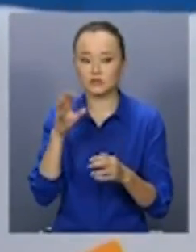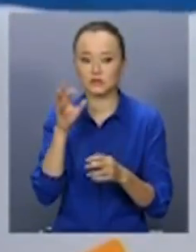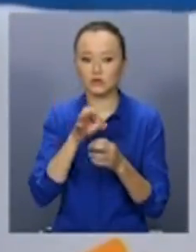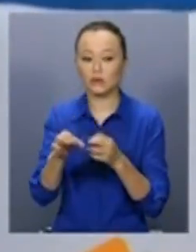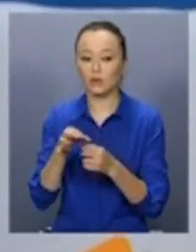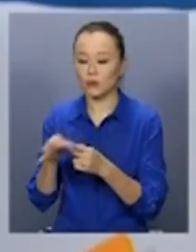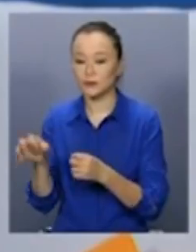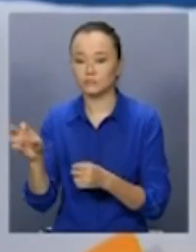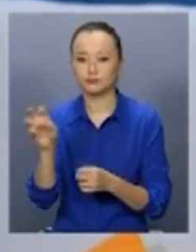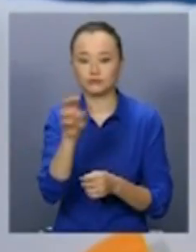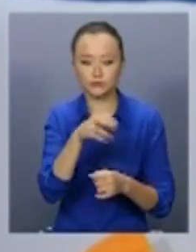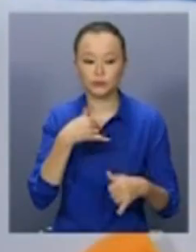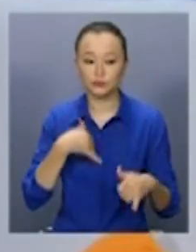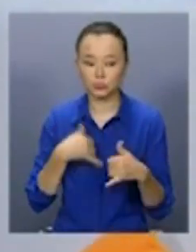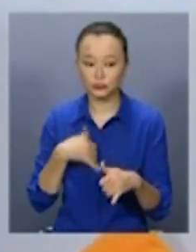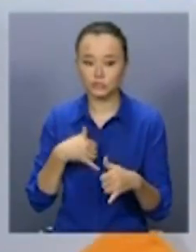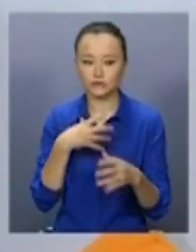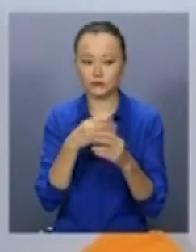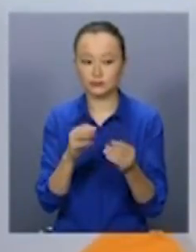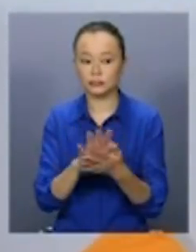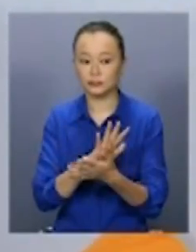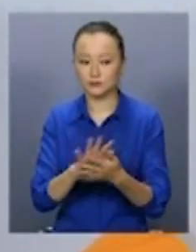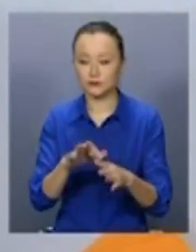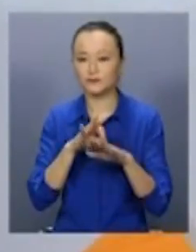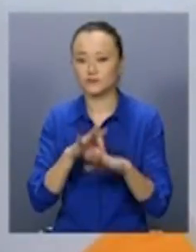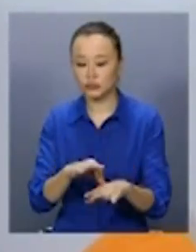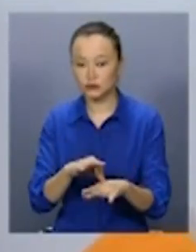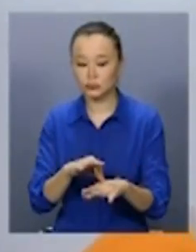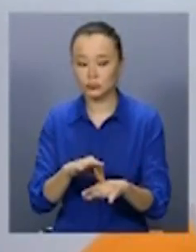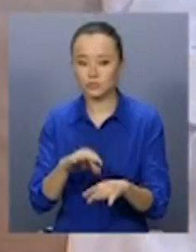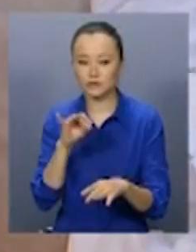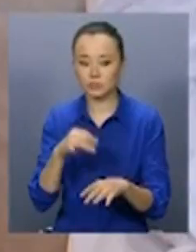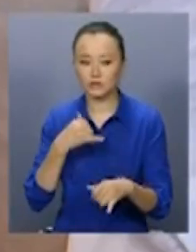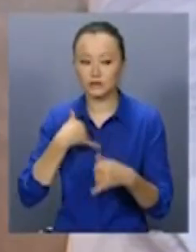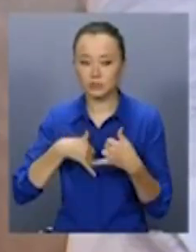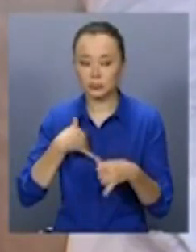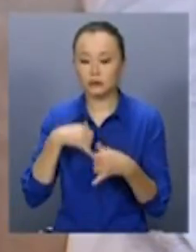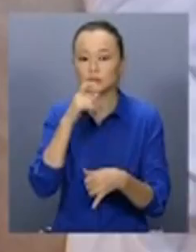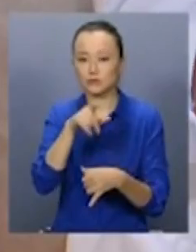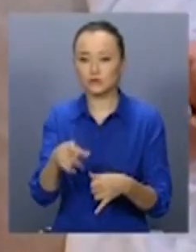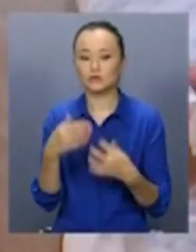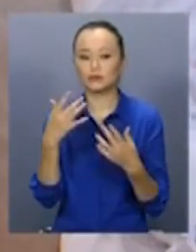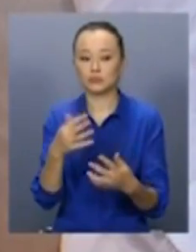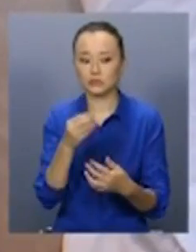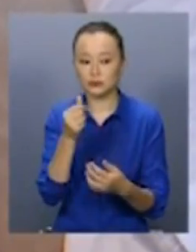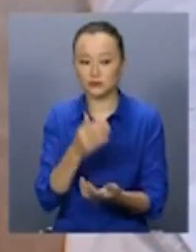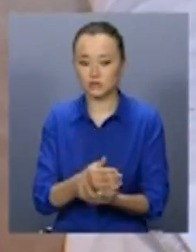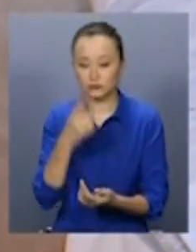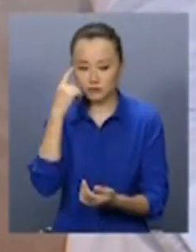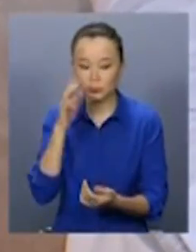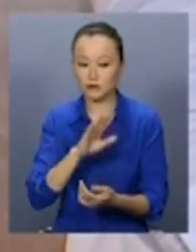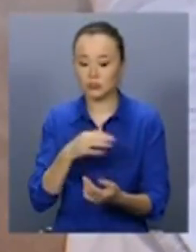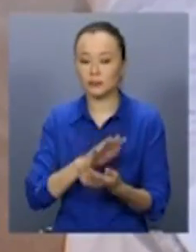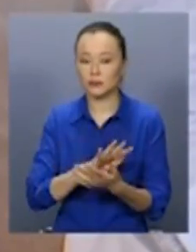қазір мұғалімдерменен тегін жүргізіп, жаңағыдай өзім мұғалімдер, оларда қанша қаражат бар дейсіз, тегін